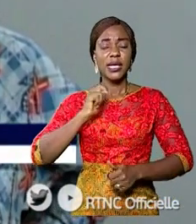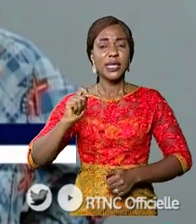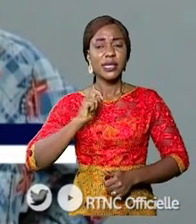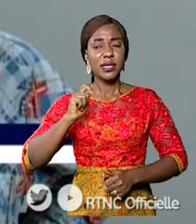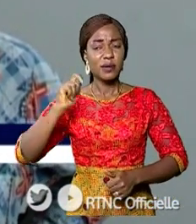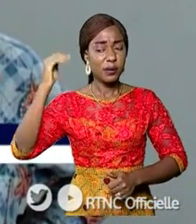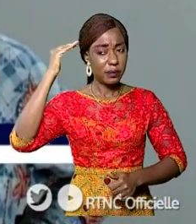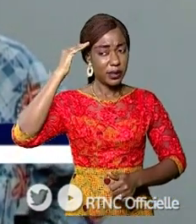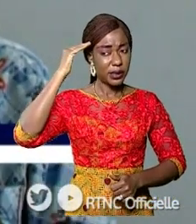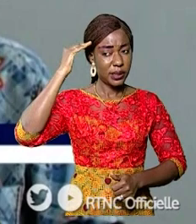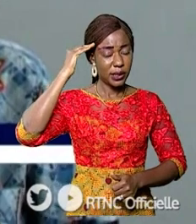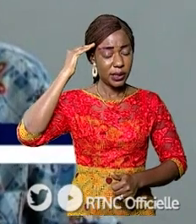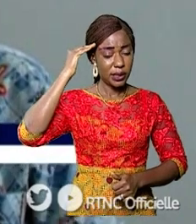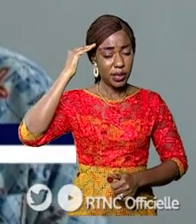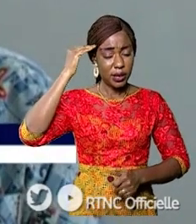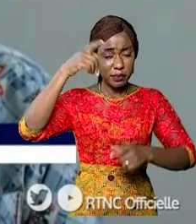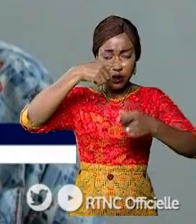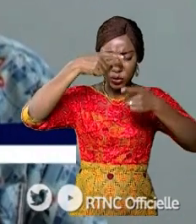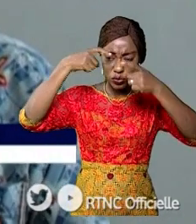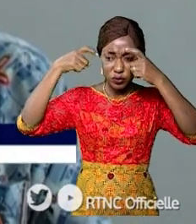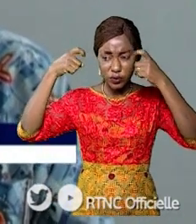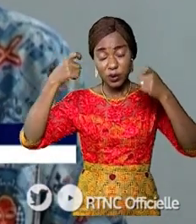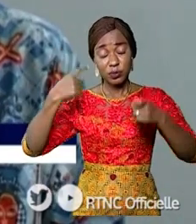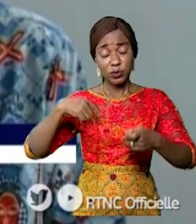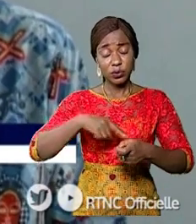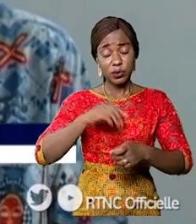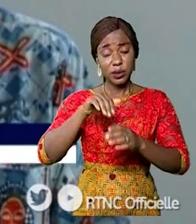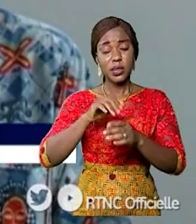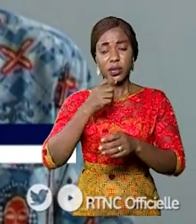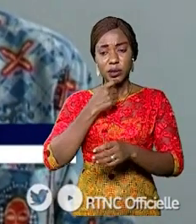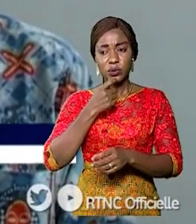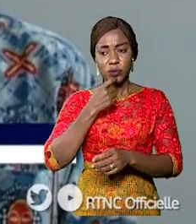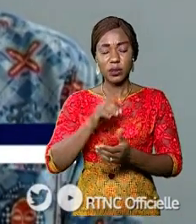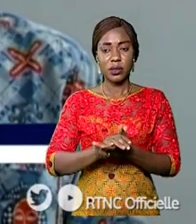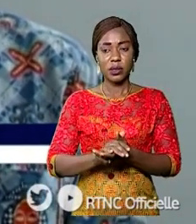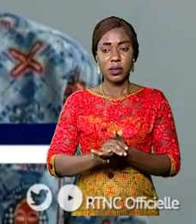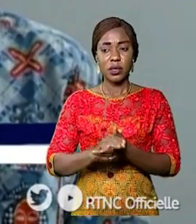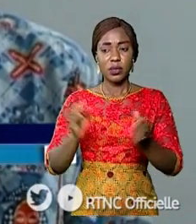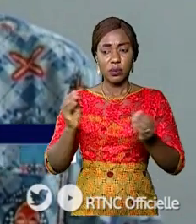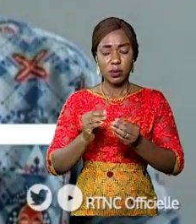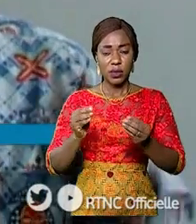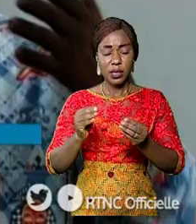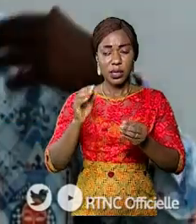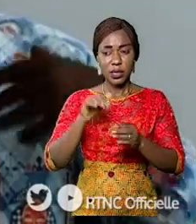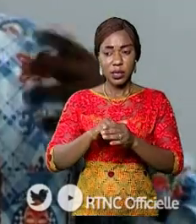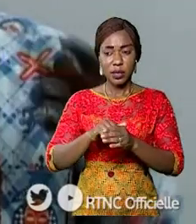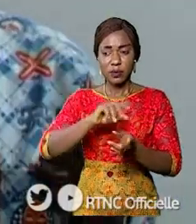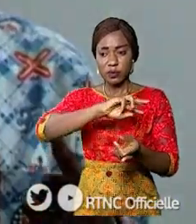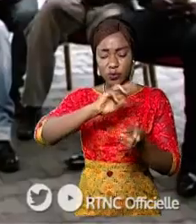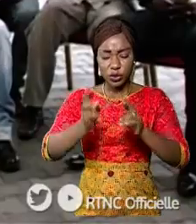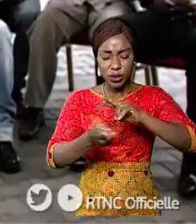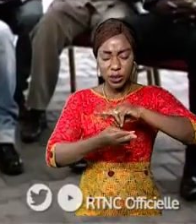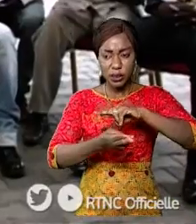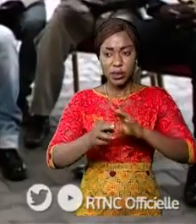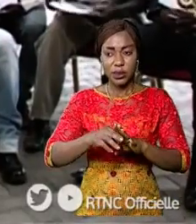souffrons dans l'histoire. La colonisation est un exemple parfait parce que, à l'occasion, il fallait changer la